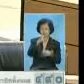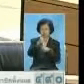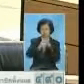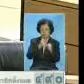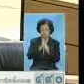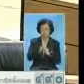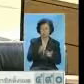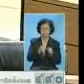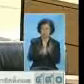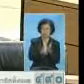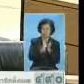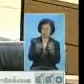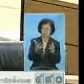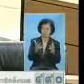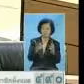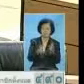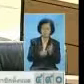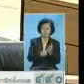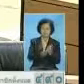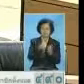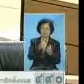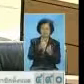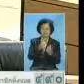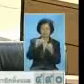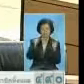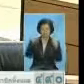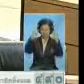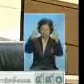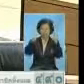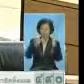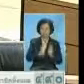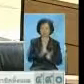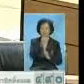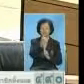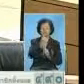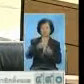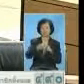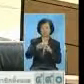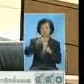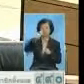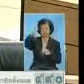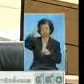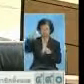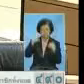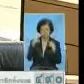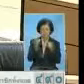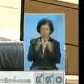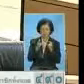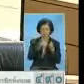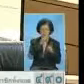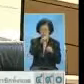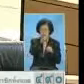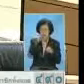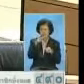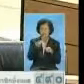ไม่สามารถแก้ได้แต่มาแก้ได้โดยนายกตีท่านหนึ่งก็ชื่อนายกทักษิณครับคือท่านมีวิธีการในการมองยาง